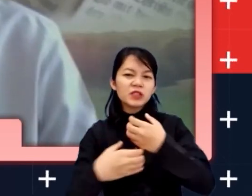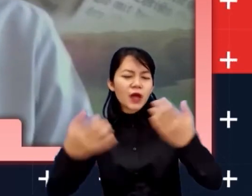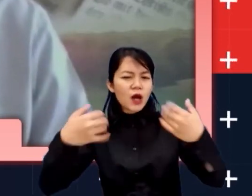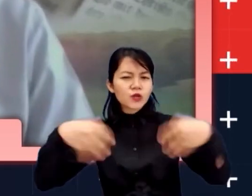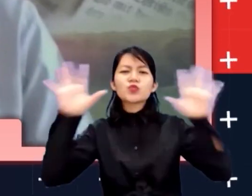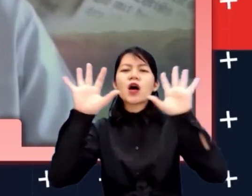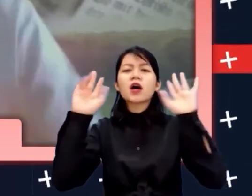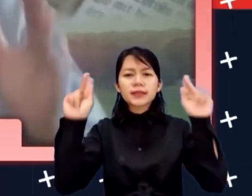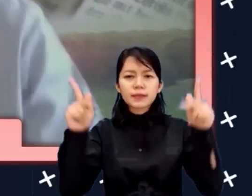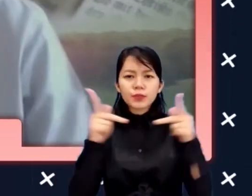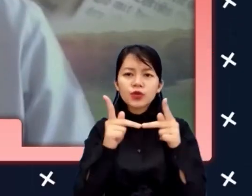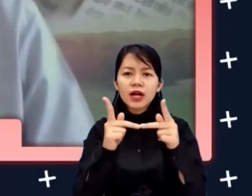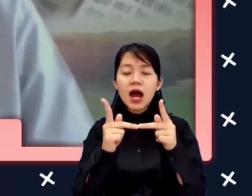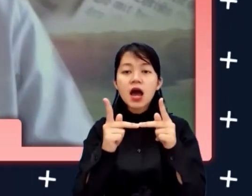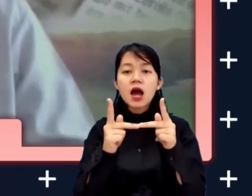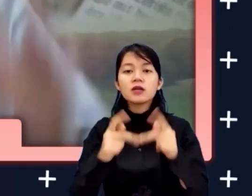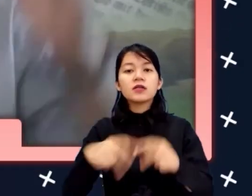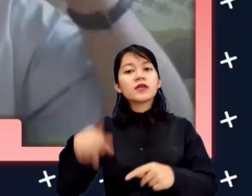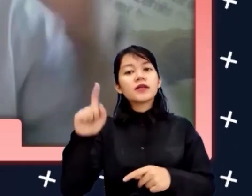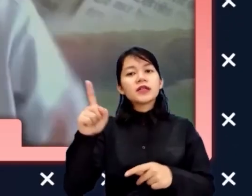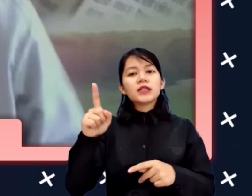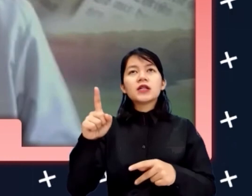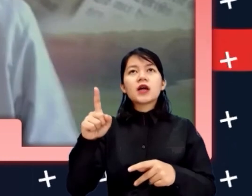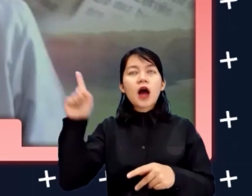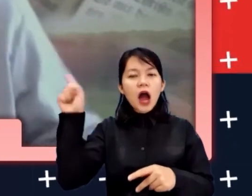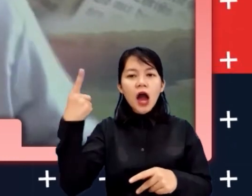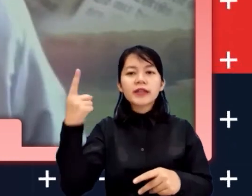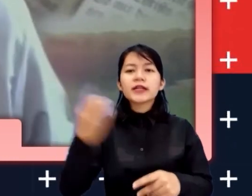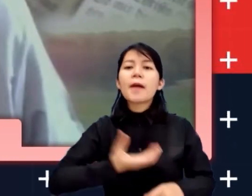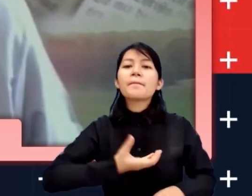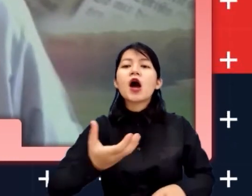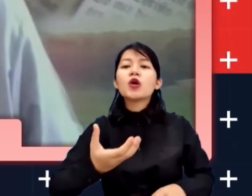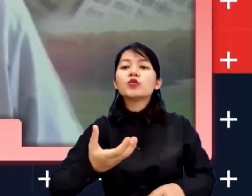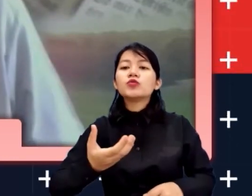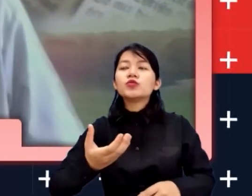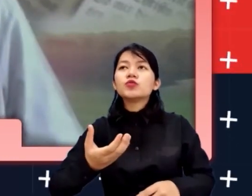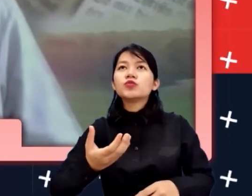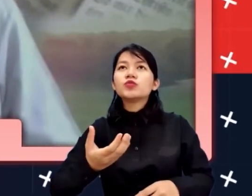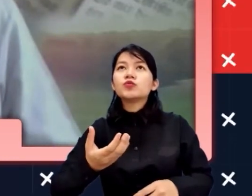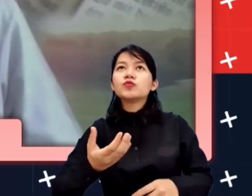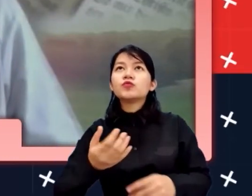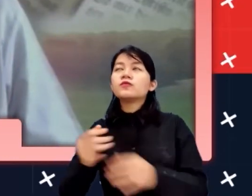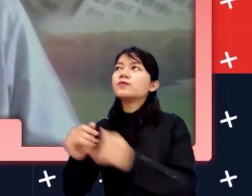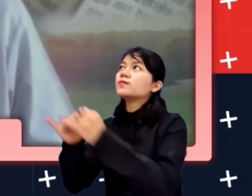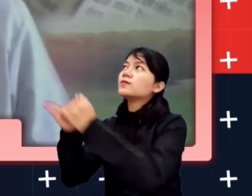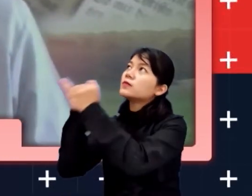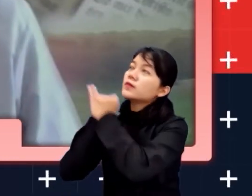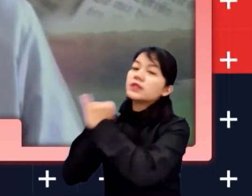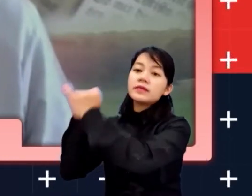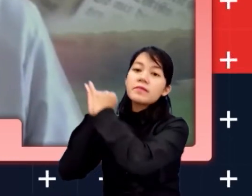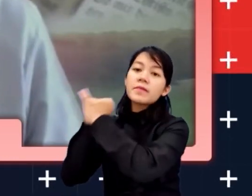mendirikan sebuah hari yang ditandai dengan Ia berhenti sepanjang hari itu,